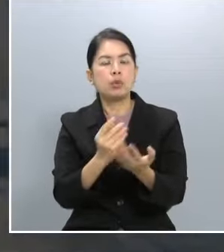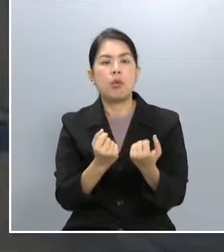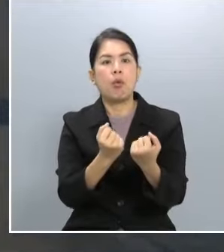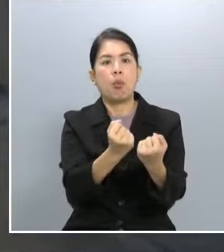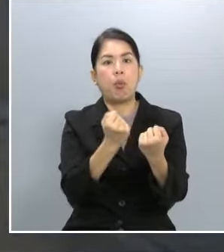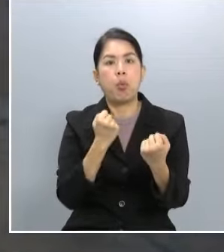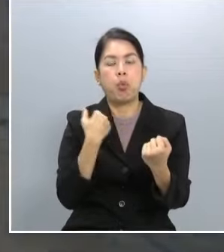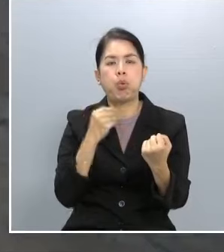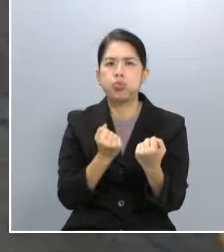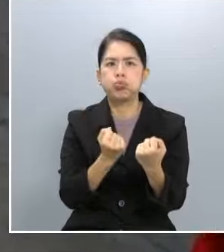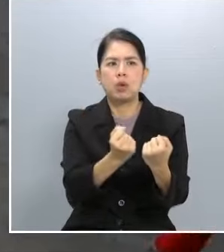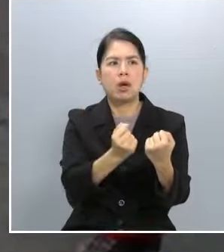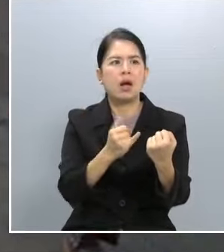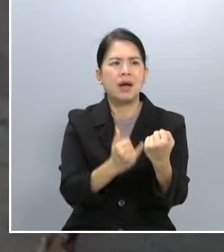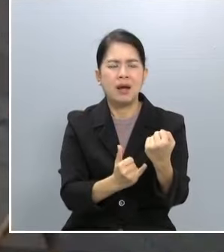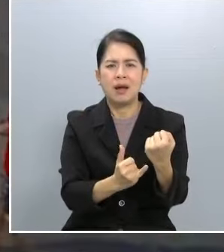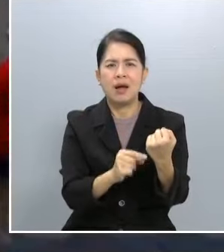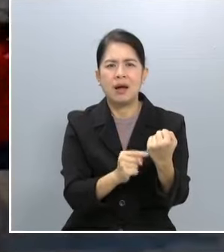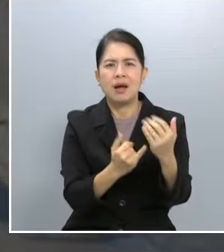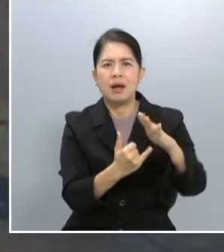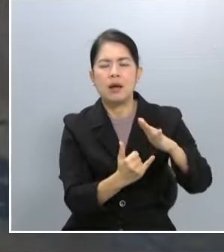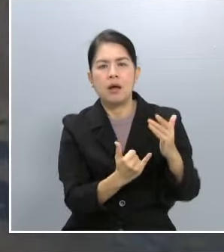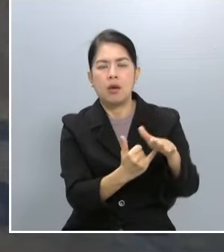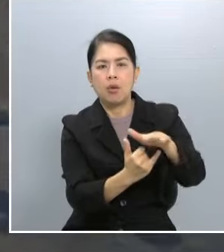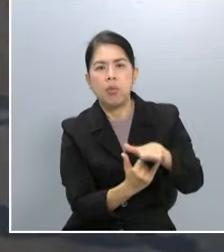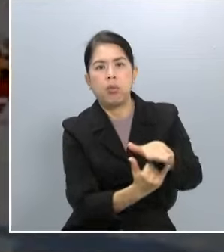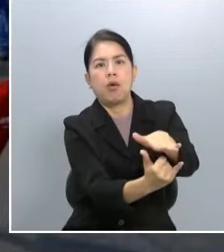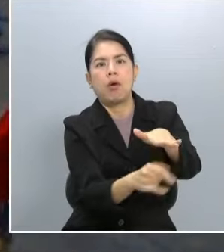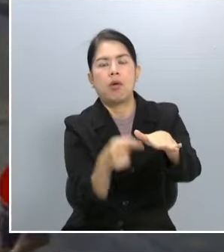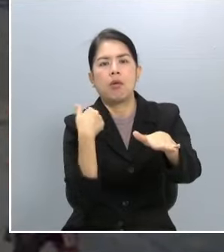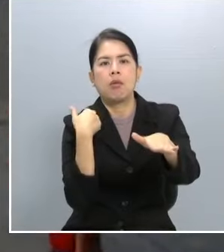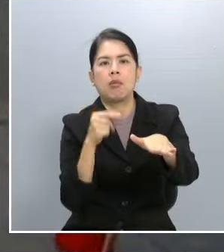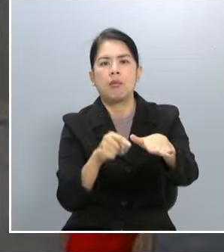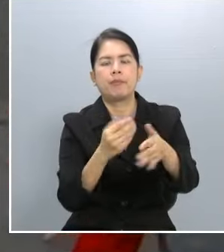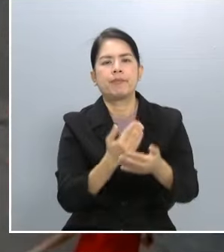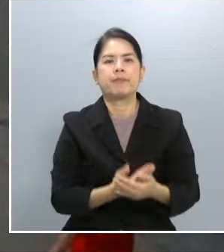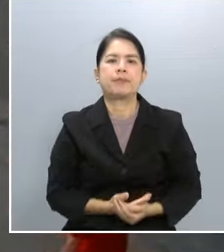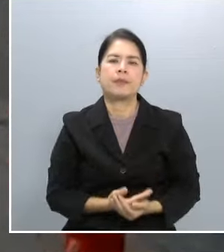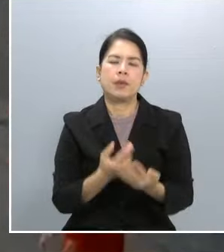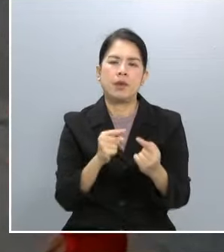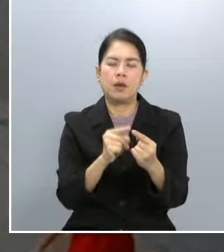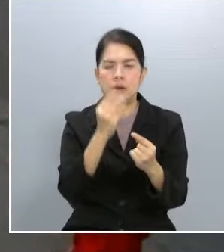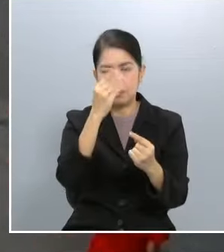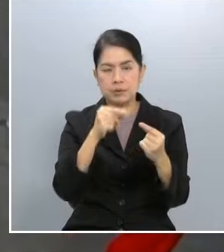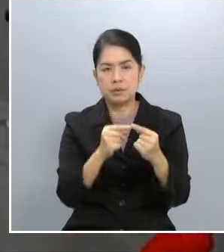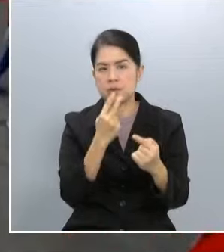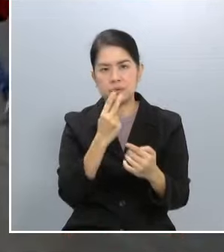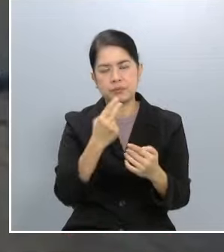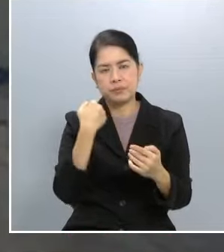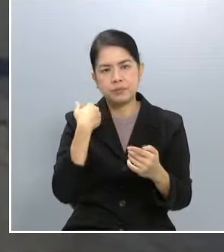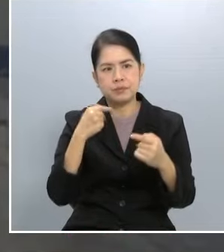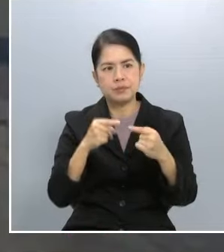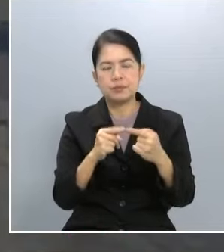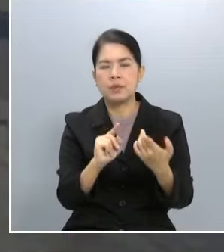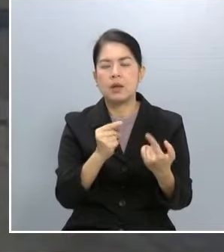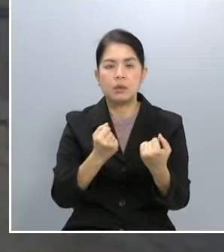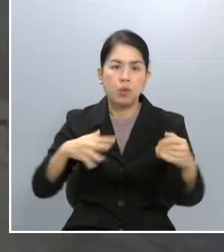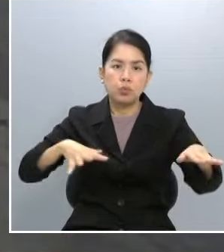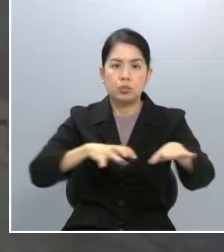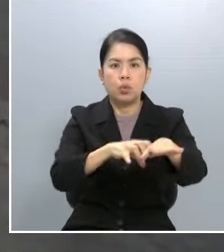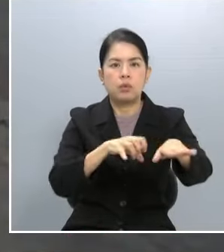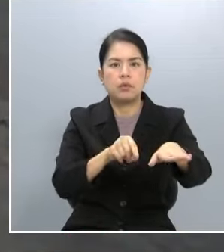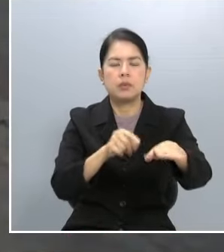300เมตรไปติดอยู่ตรงแยกท่านผู้ชมหลังจะไปชนเพิ่มเติมอีกเหตุการณ์นี้ดา